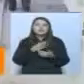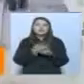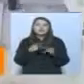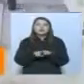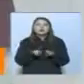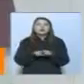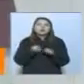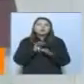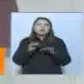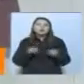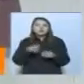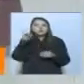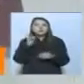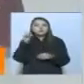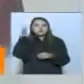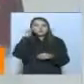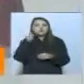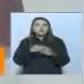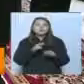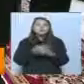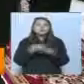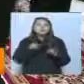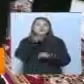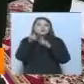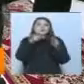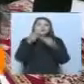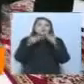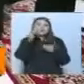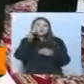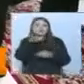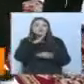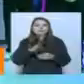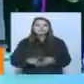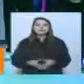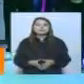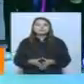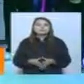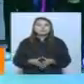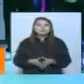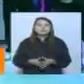среди школьников и студентов провели викторину на знание истории национальной валюты. Ирдос Кужантайлы, Саламат Каипов, Дидар.